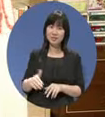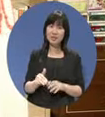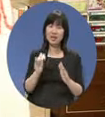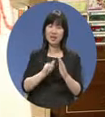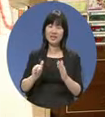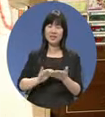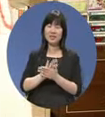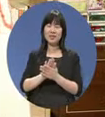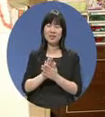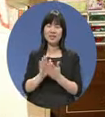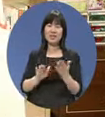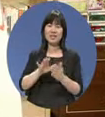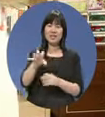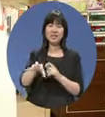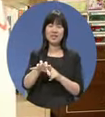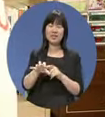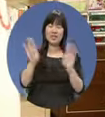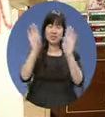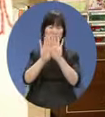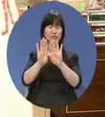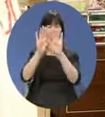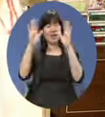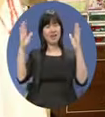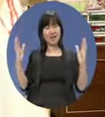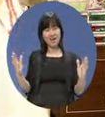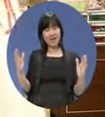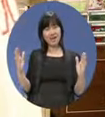가족 놀이동산 문을 엽니다.